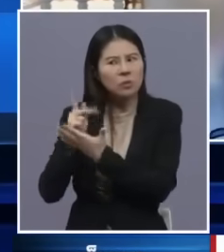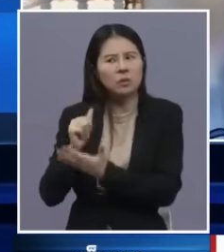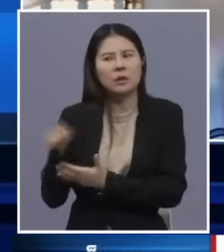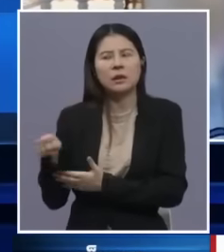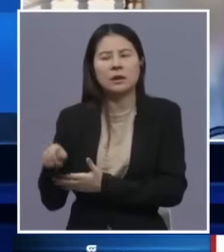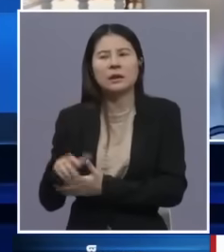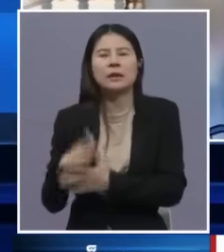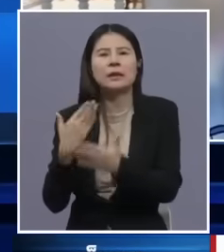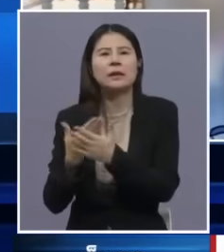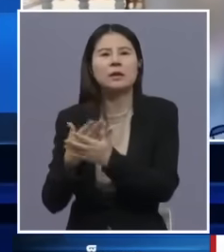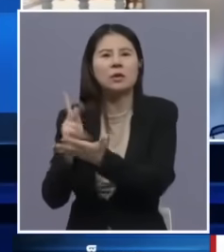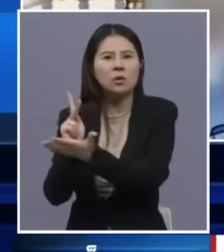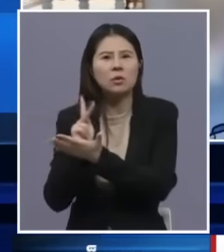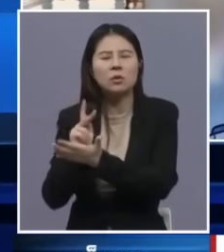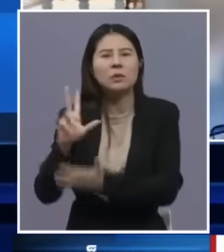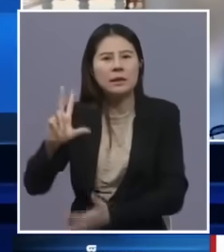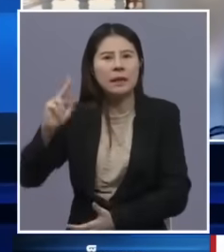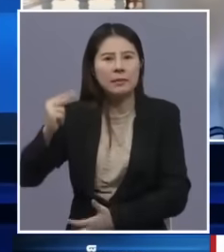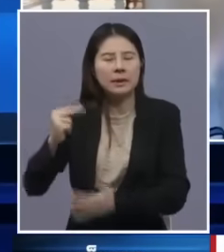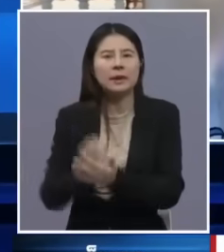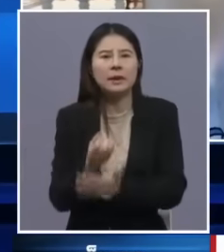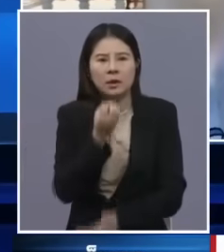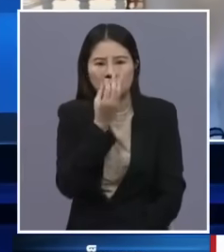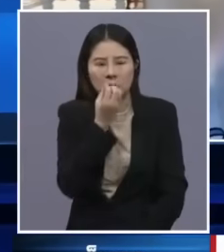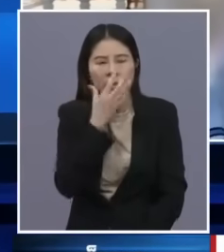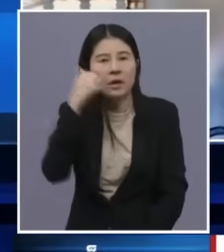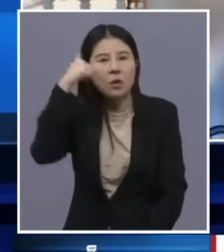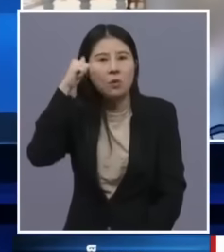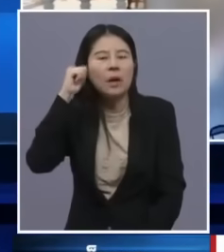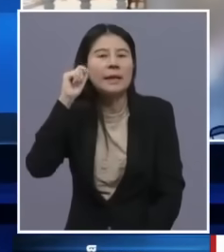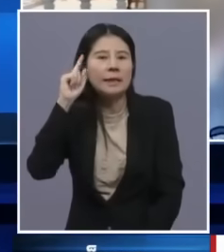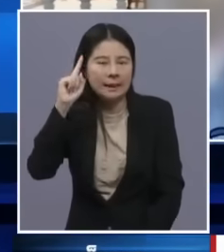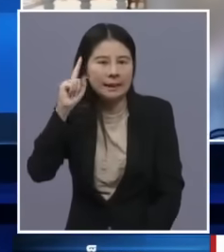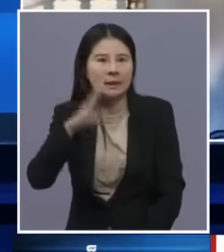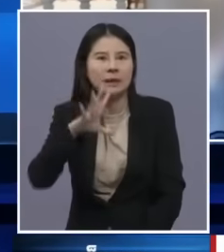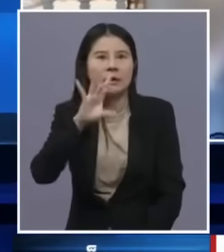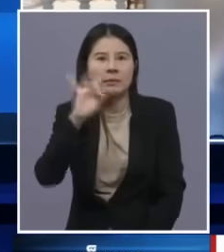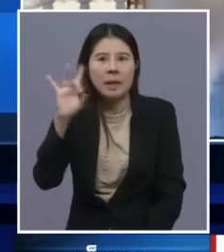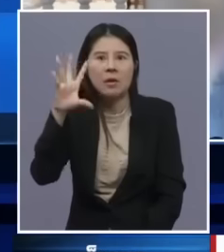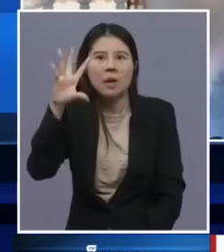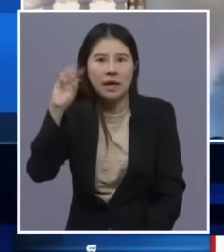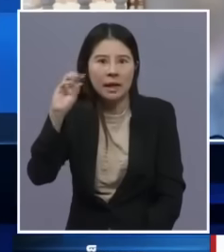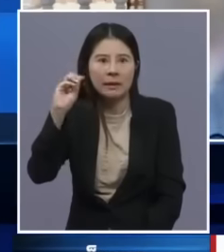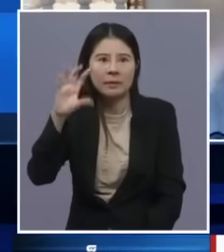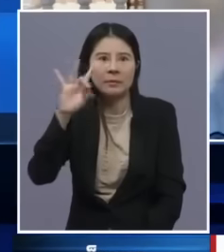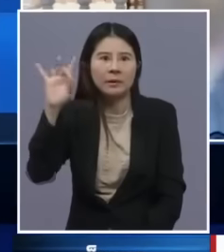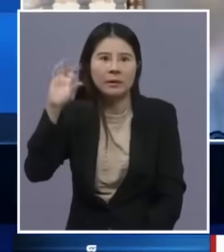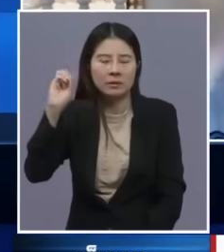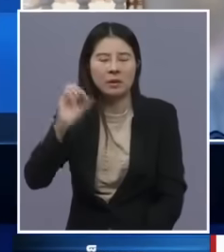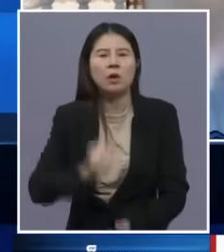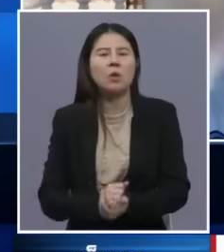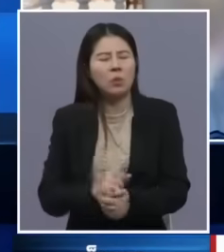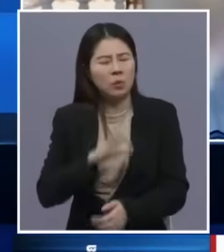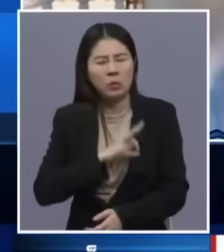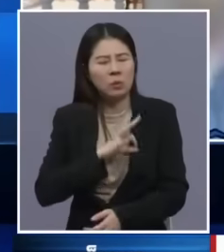าไหร่นะ 30,000 บาทจ่ายเฉพาะดอกเบี้ยเป็นรายวันคุณผู้ชมดอกเบี้ยวันละ850โอ้โห แล้วที่น่าสงสาร